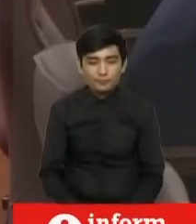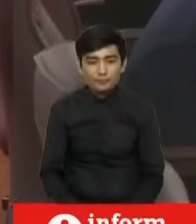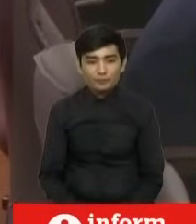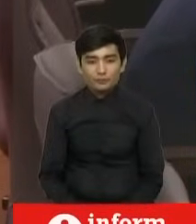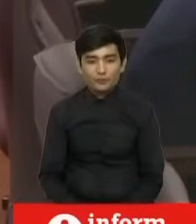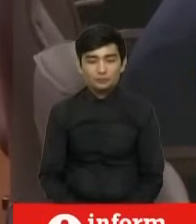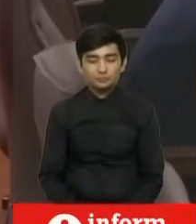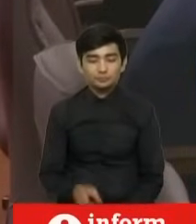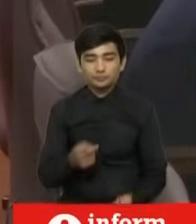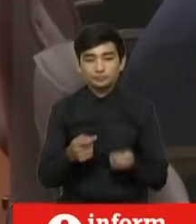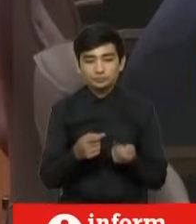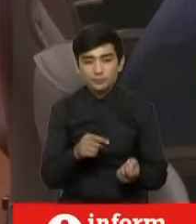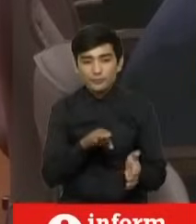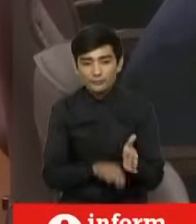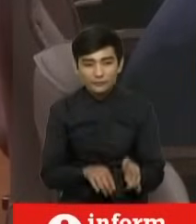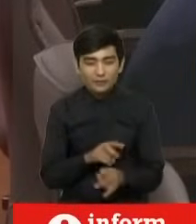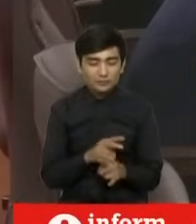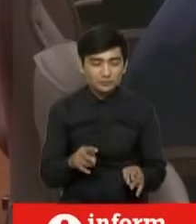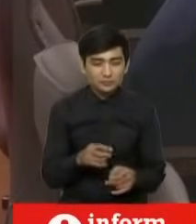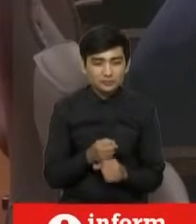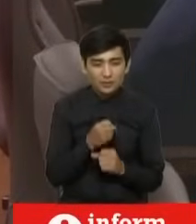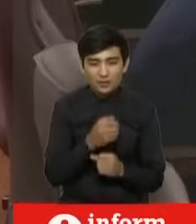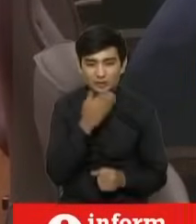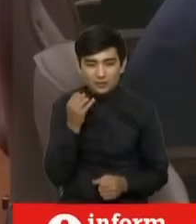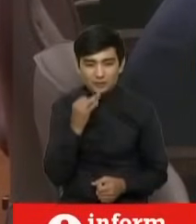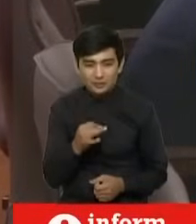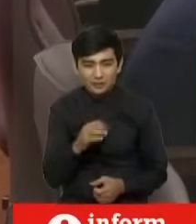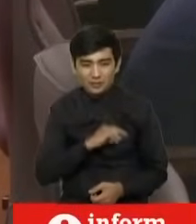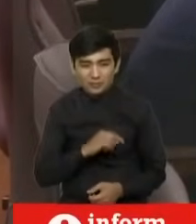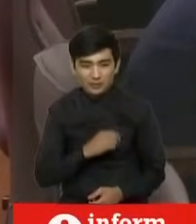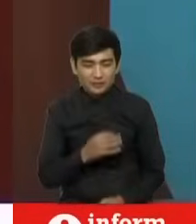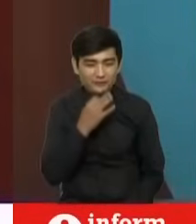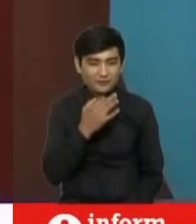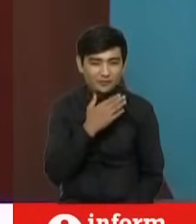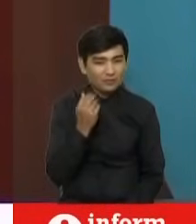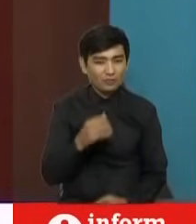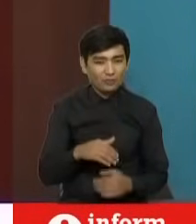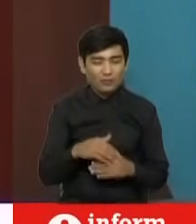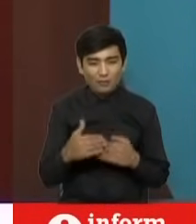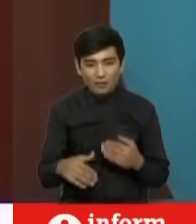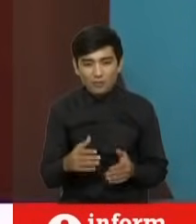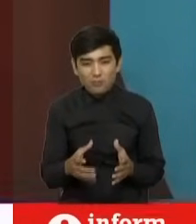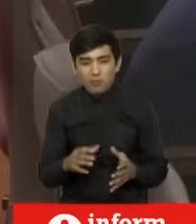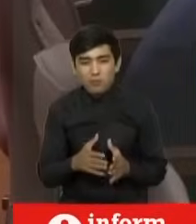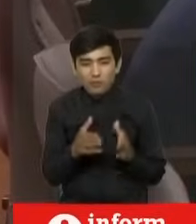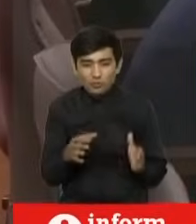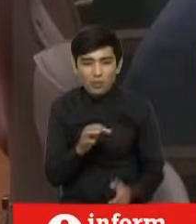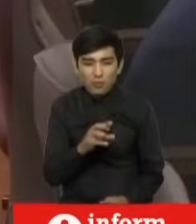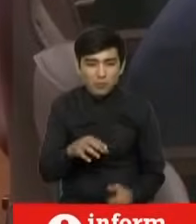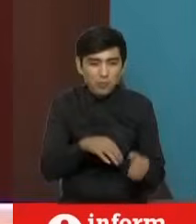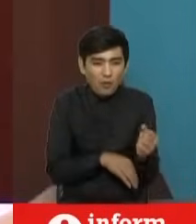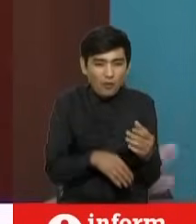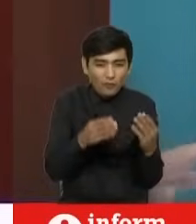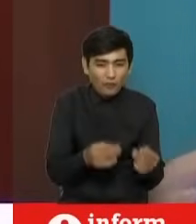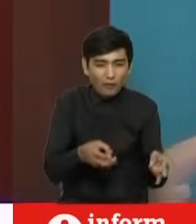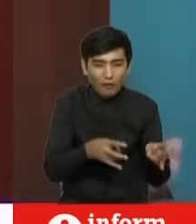Заверения многих руководителей не убеждают меня в высокой результативности работ. Привычка оставлять большие объемы на последние дни говорит о